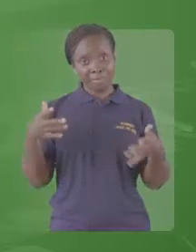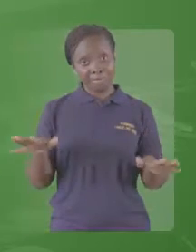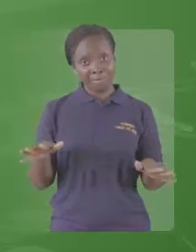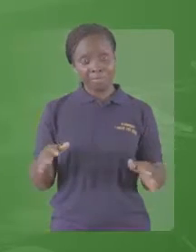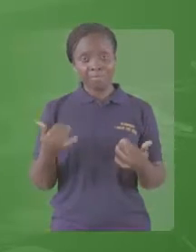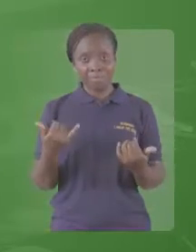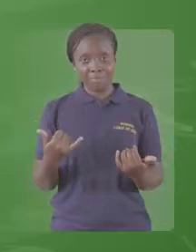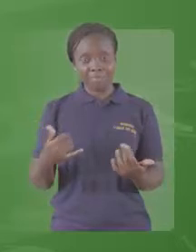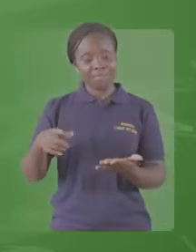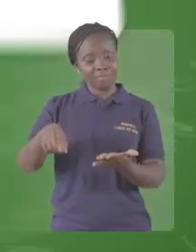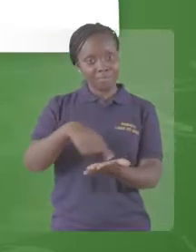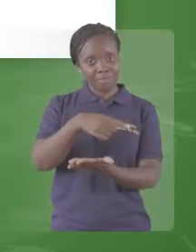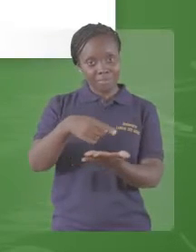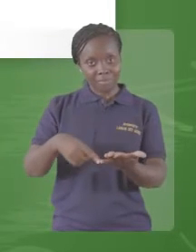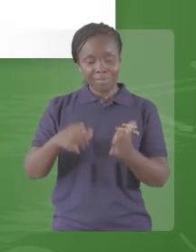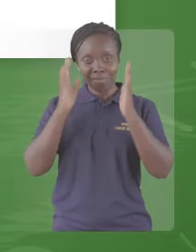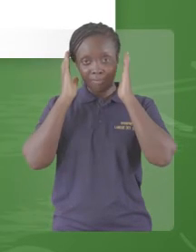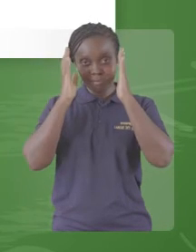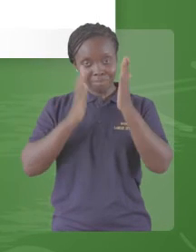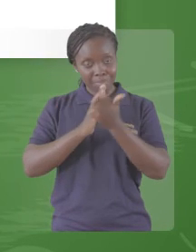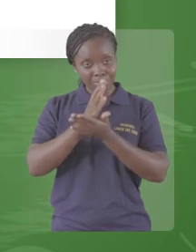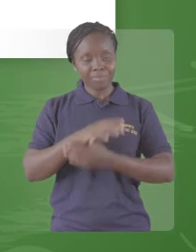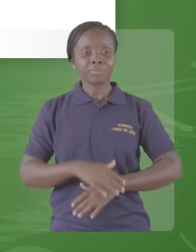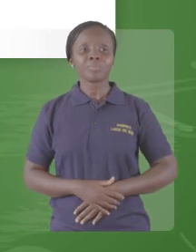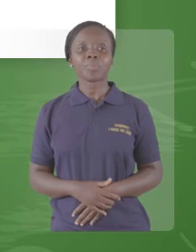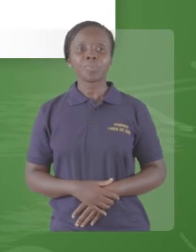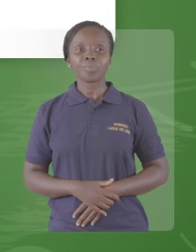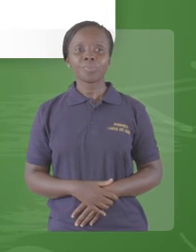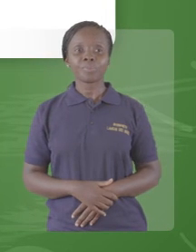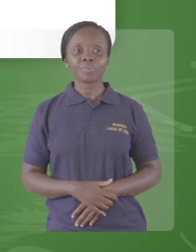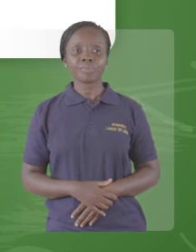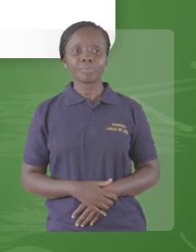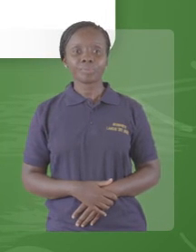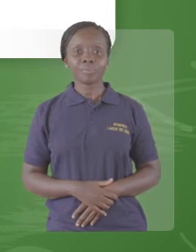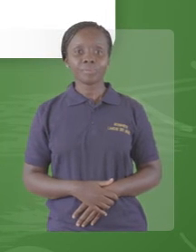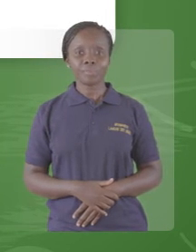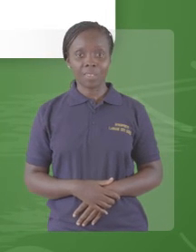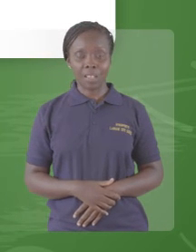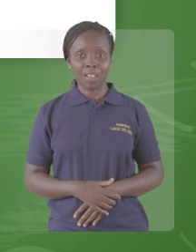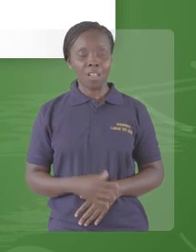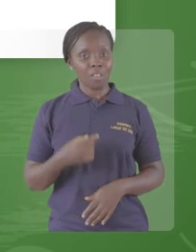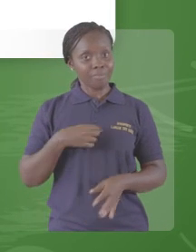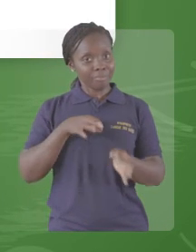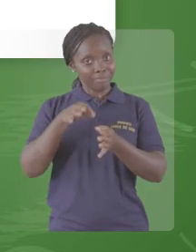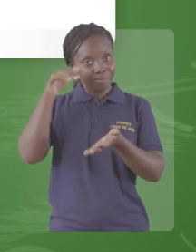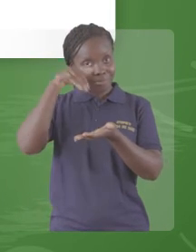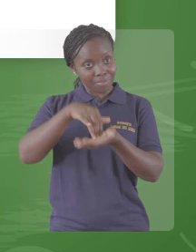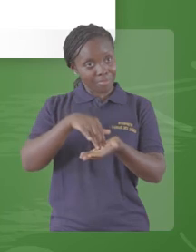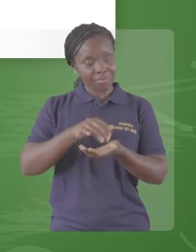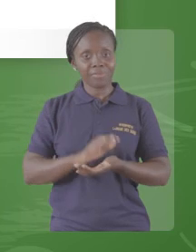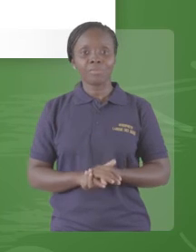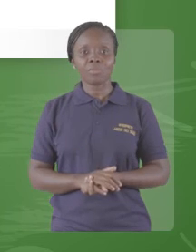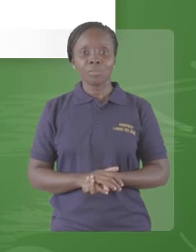Passons à la correction. La consigne était de souligner